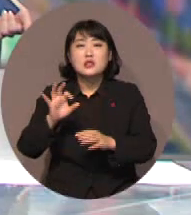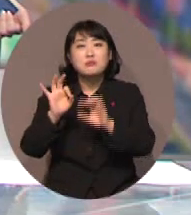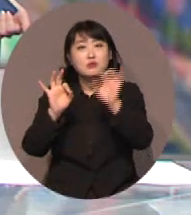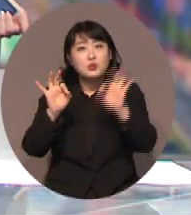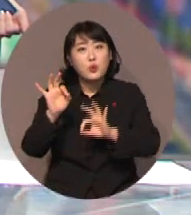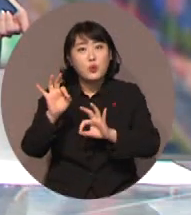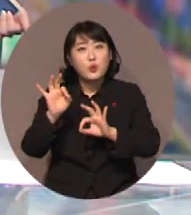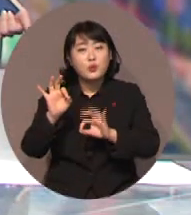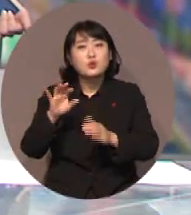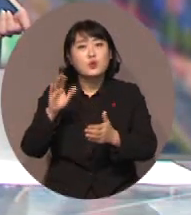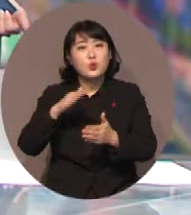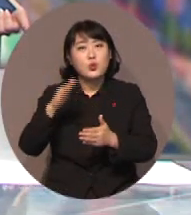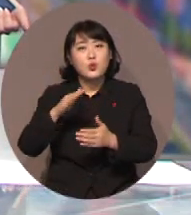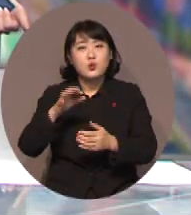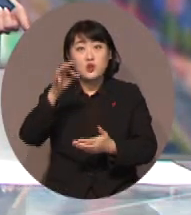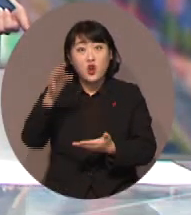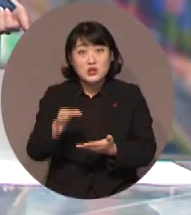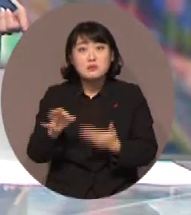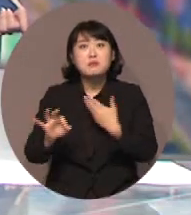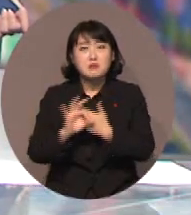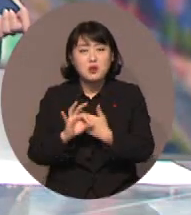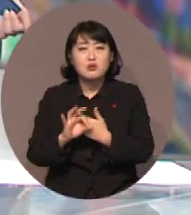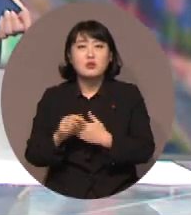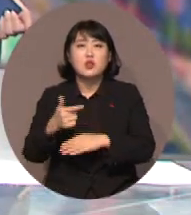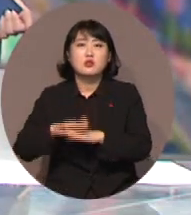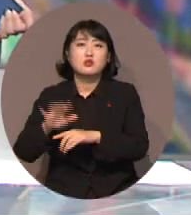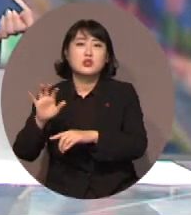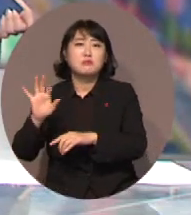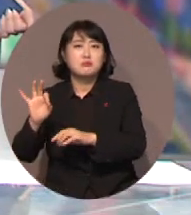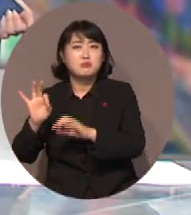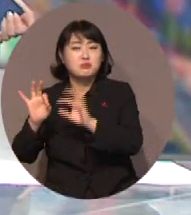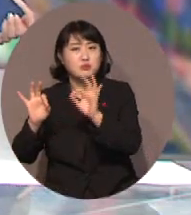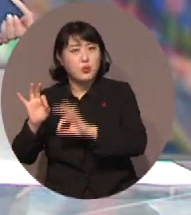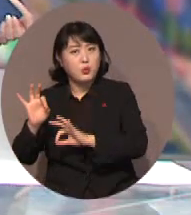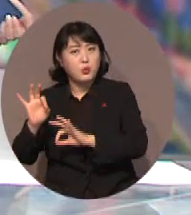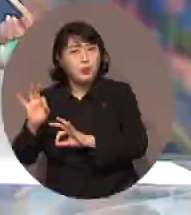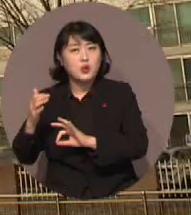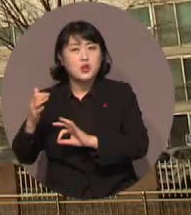깡통 전세가 된다는 분석도 나왔습니다 유농성 기자입니다